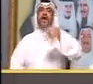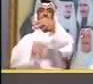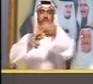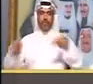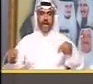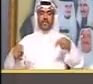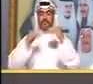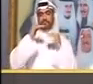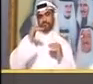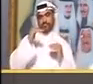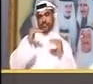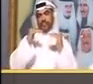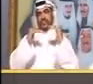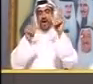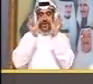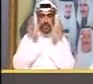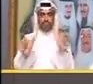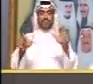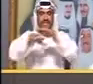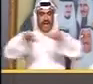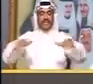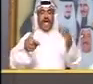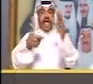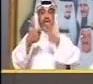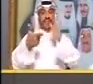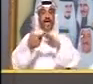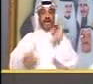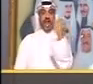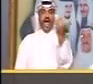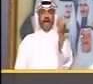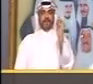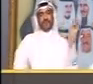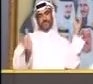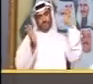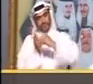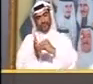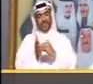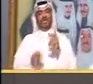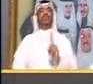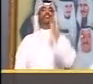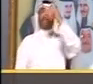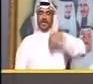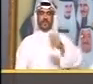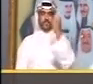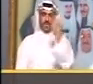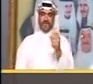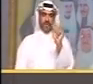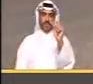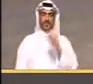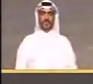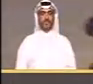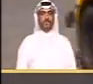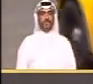أن ترتفع بالأمن إلى الثاني عربيا، وهذا شيء يسجل لهم، ونأمل أن تكون الكويت وقيادتها وشعبها بكل